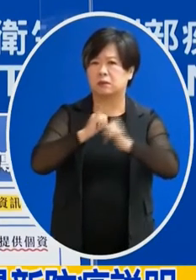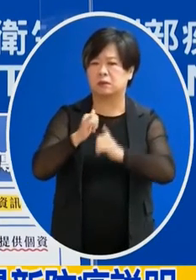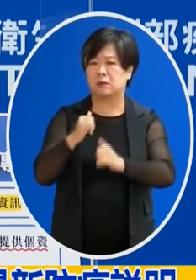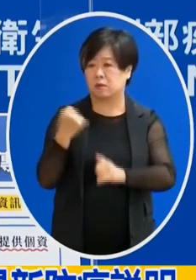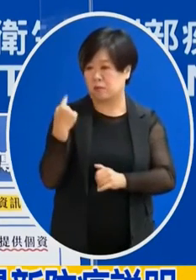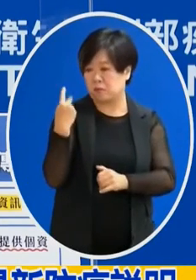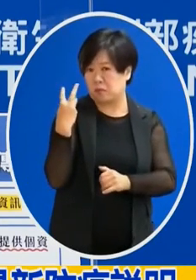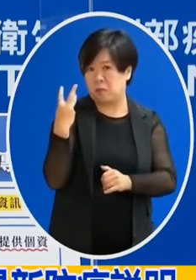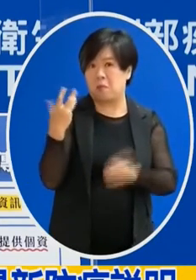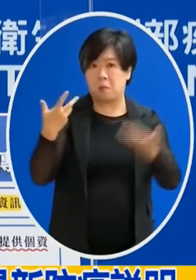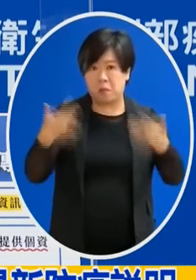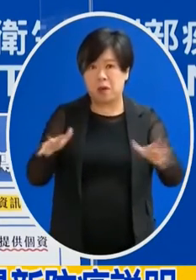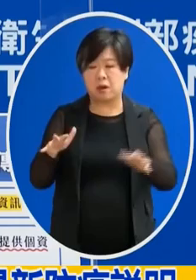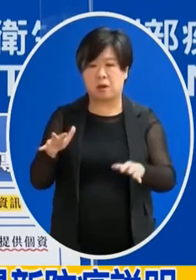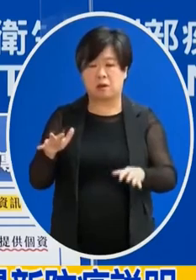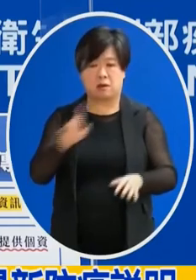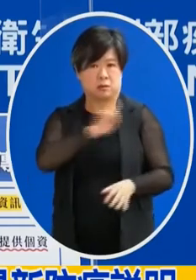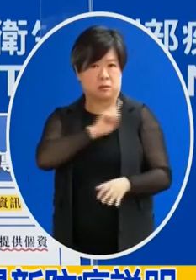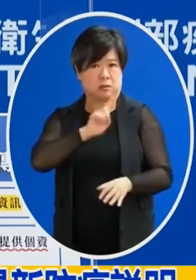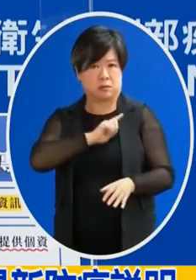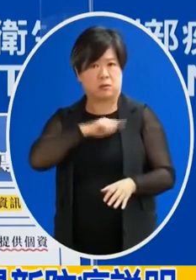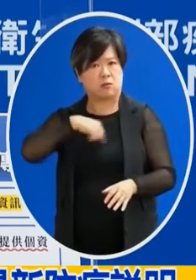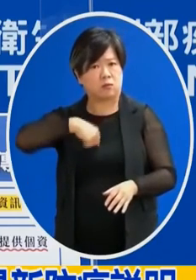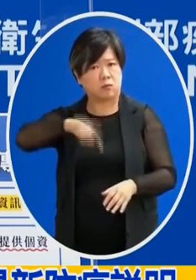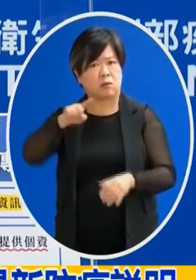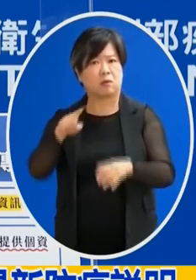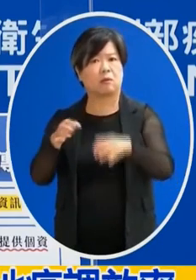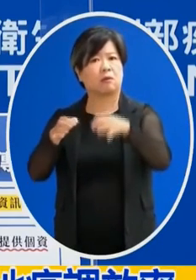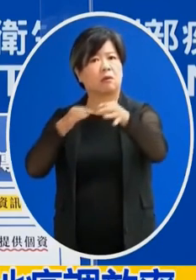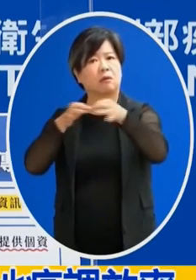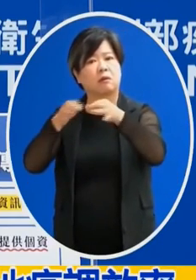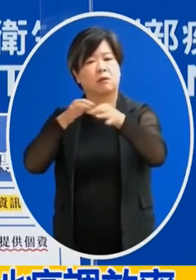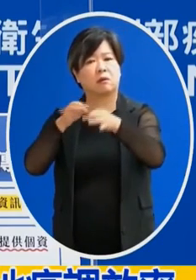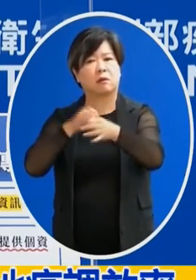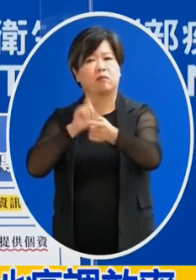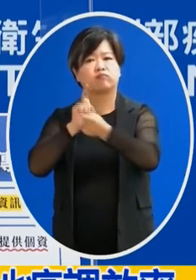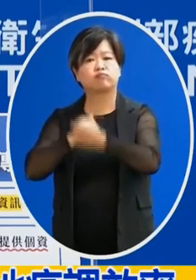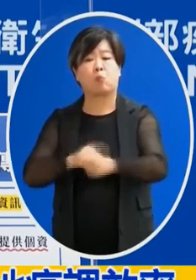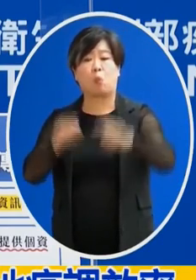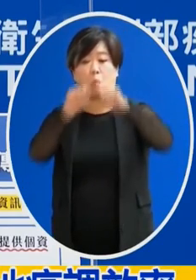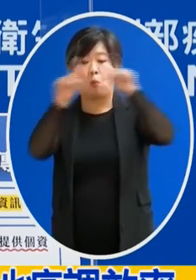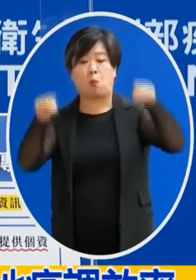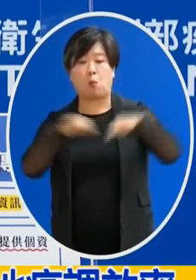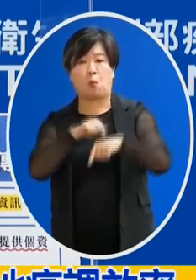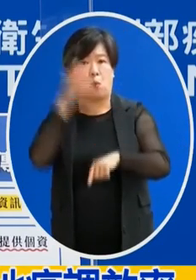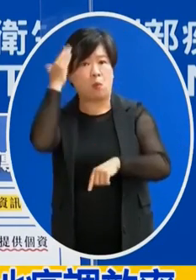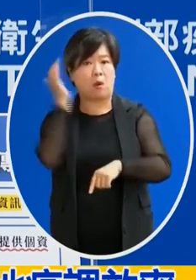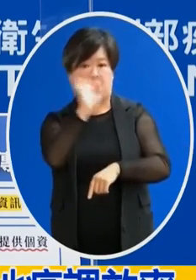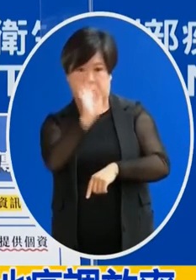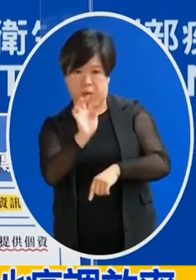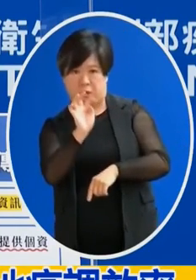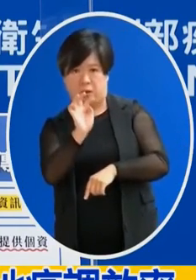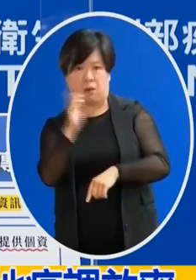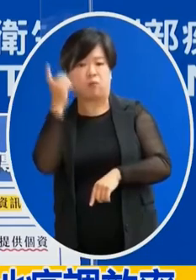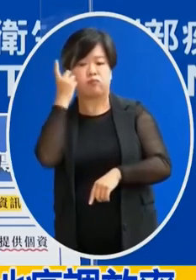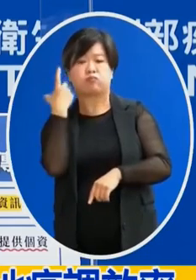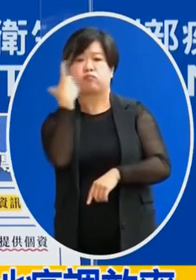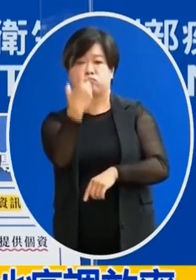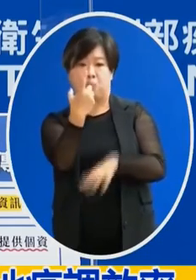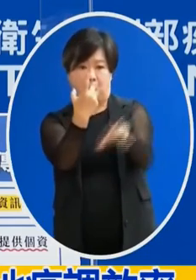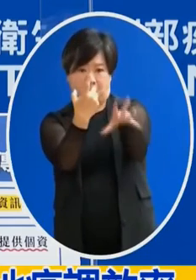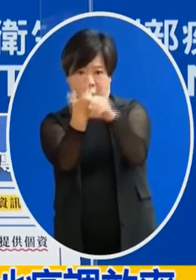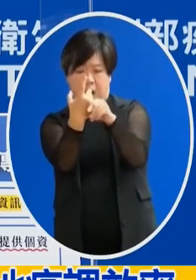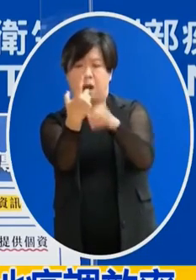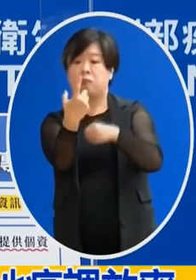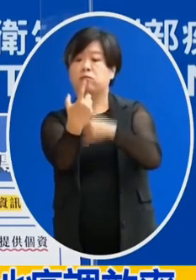天实际上可以感受到这个简讯十连制的方便性哈。我在网络上也看了很多